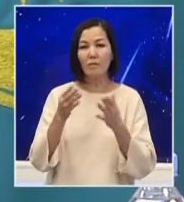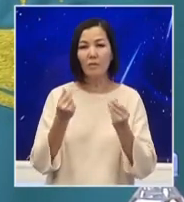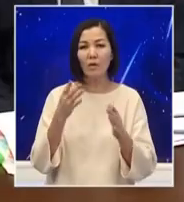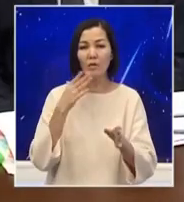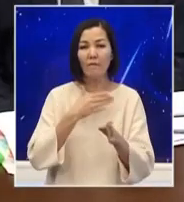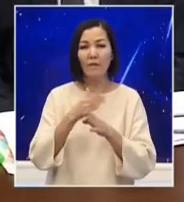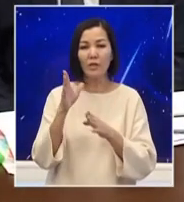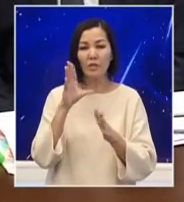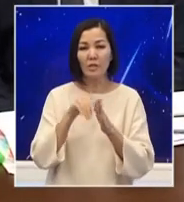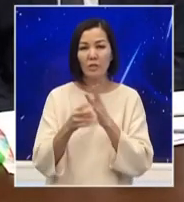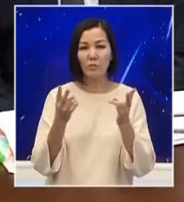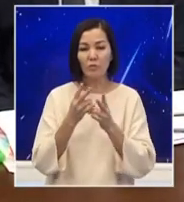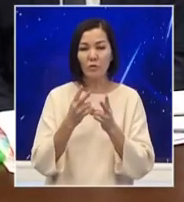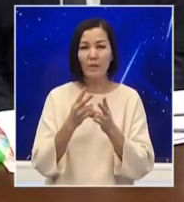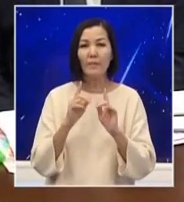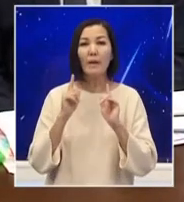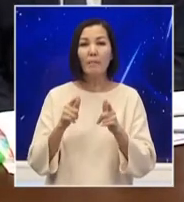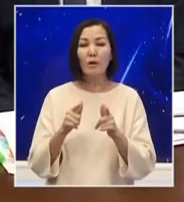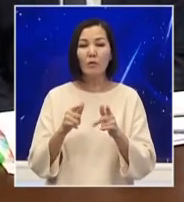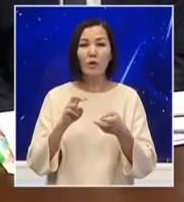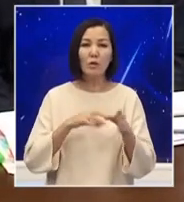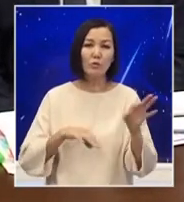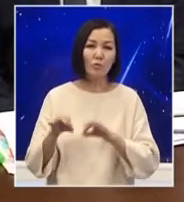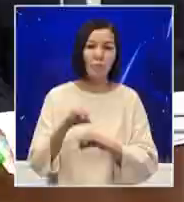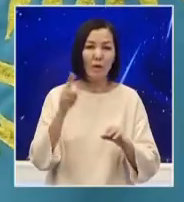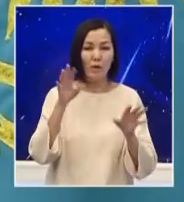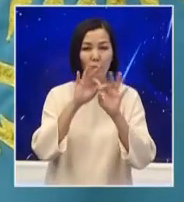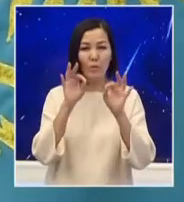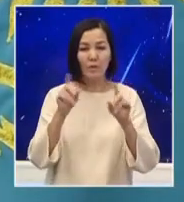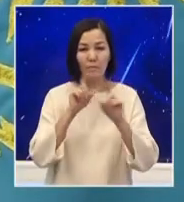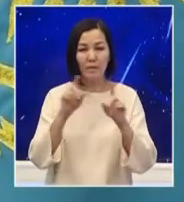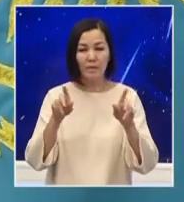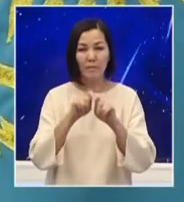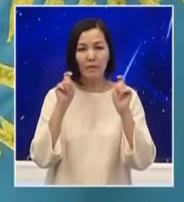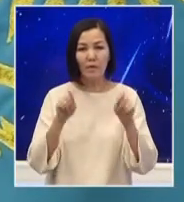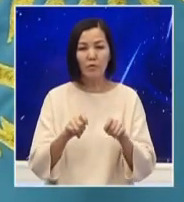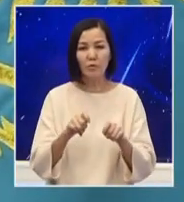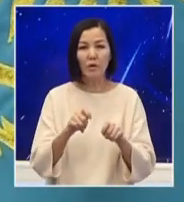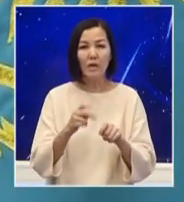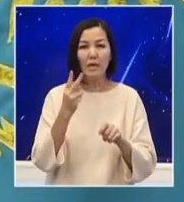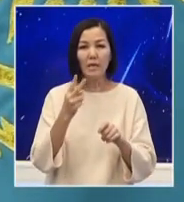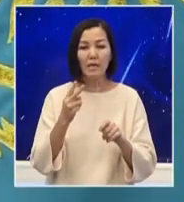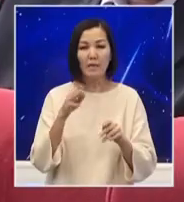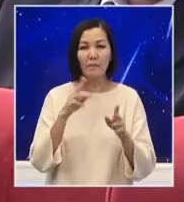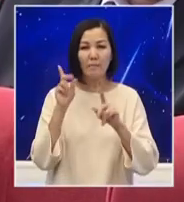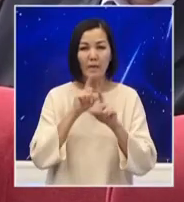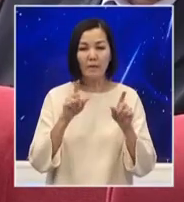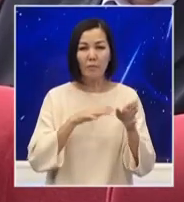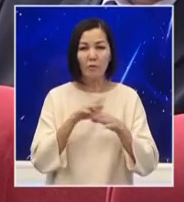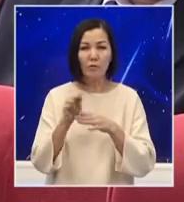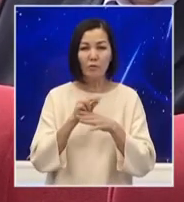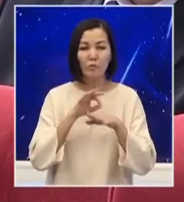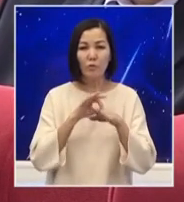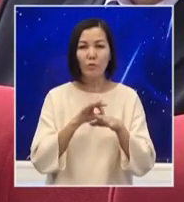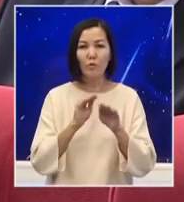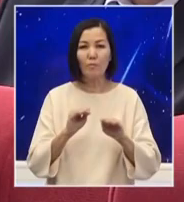салыңдар. Өңір басшысы мақұлдаған жобалар қатарында Қаскелеңде өнер мектебін ашу, Белинский мен 1 май мектебін күрделі жөндеуден өткізу бар. Оқушылар